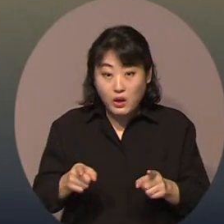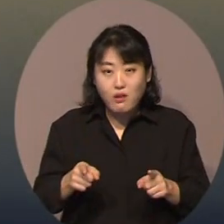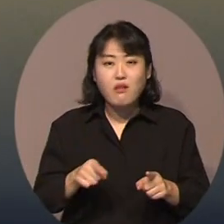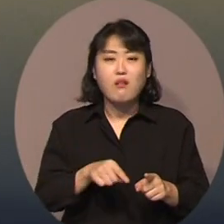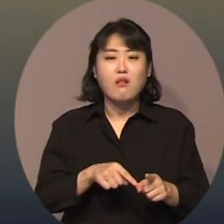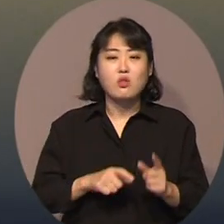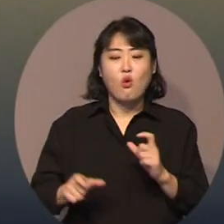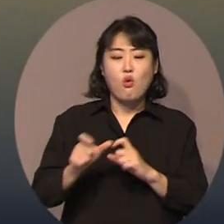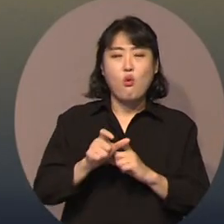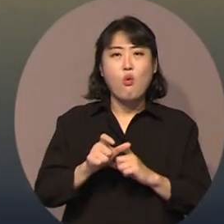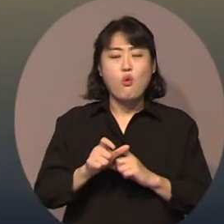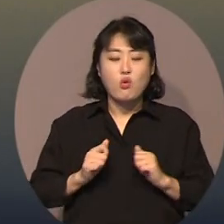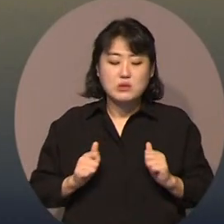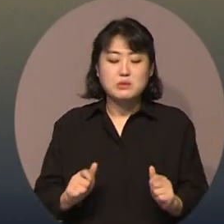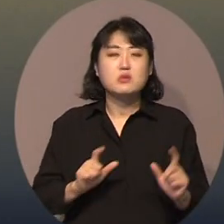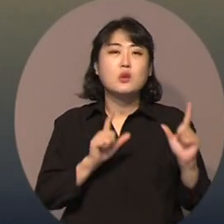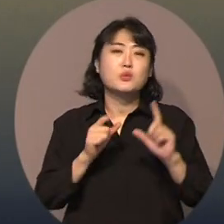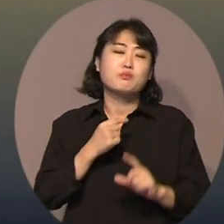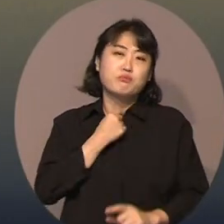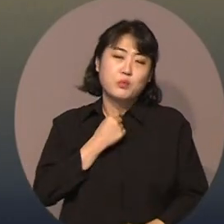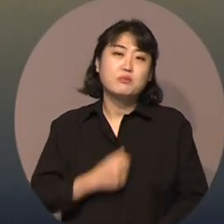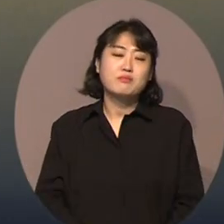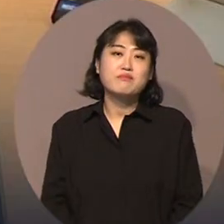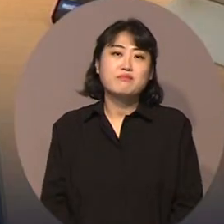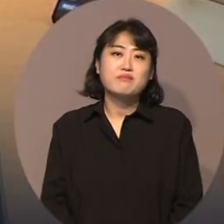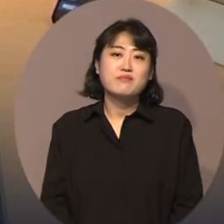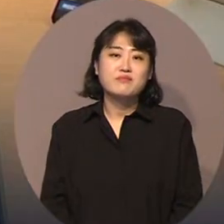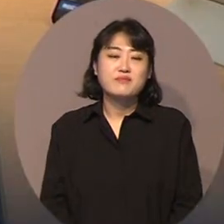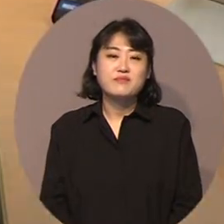좀 적극적으로 더 하고 싶고.